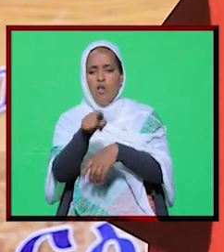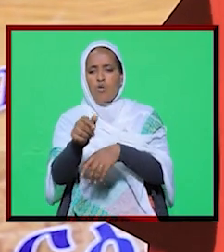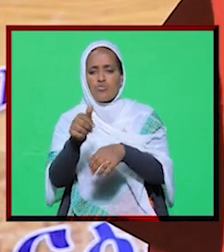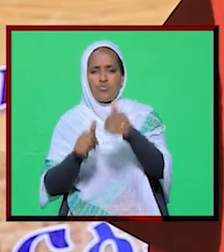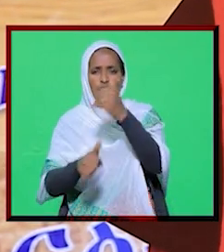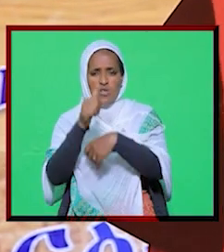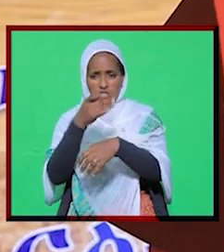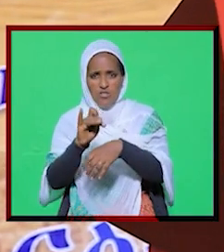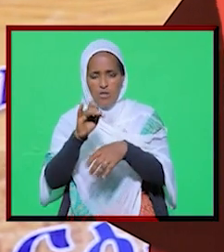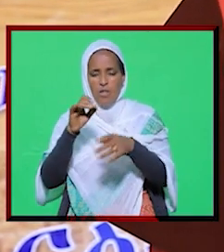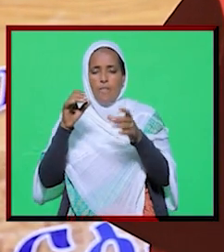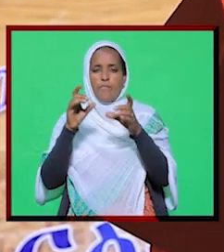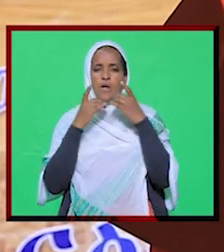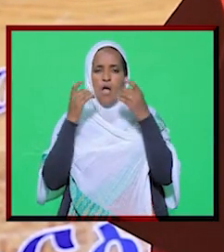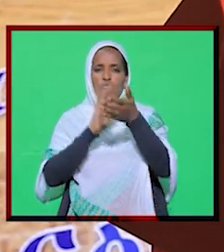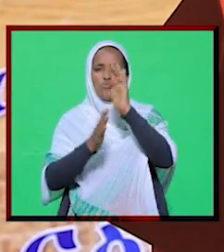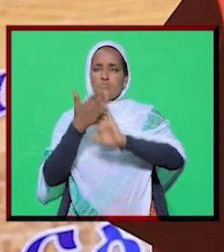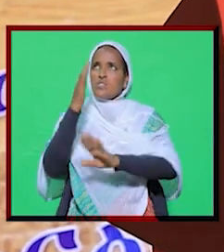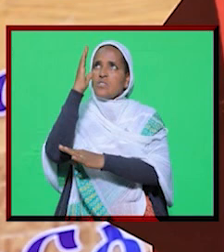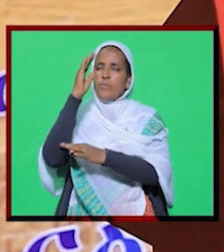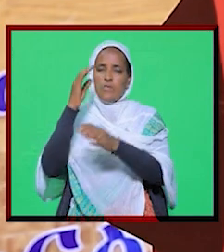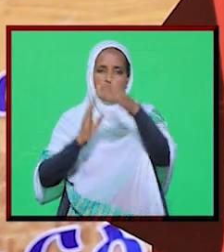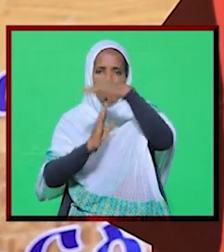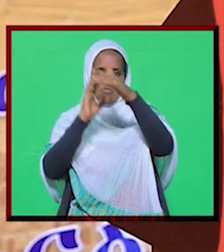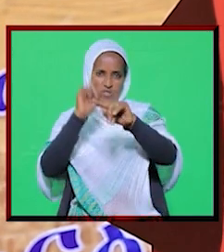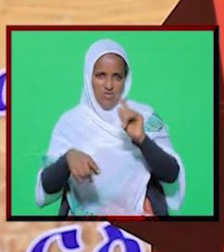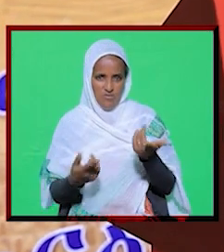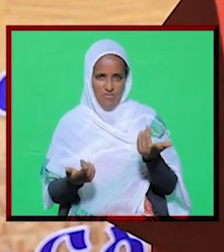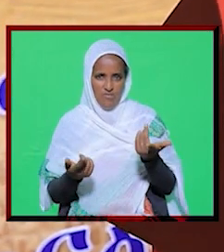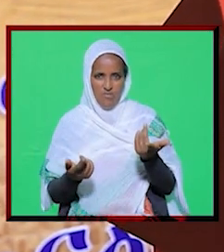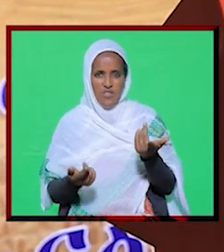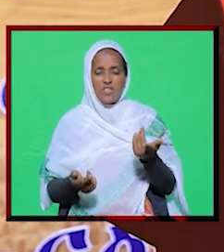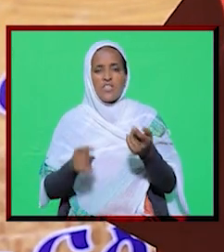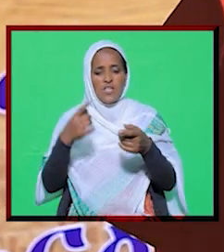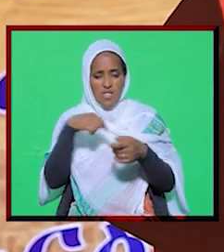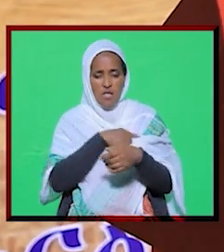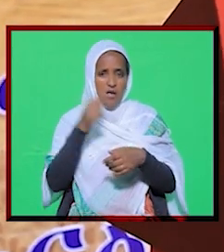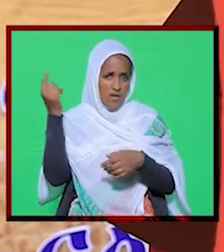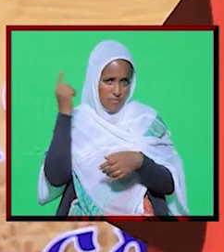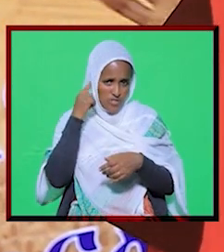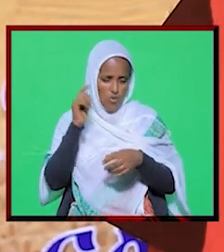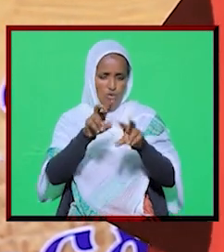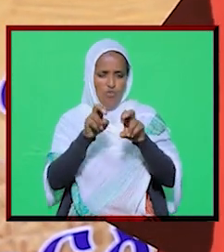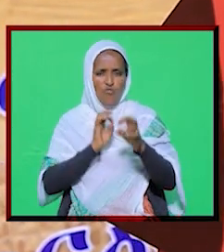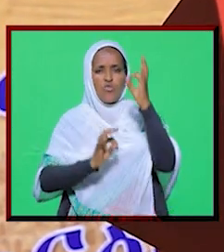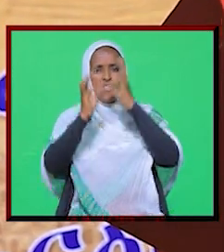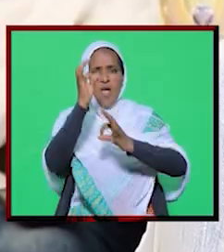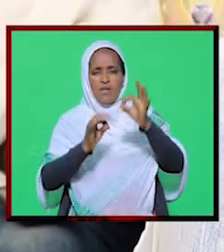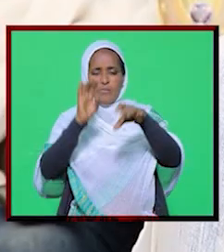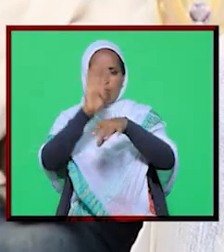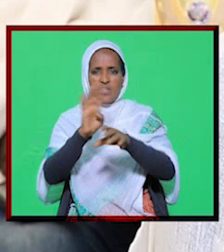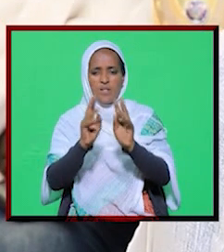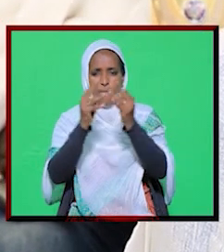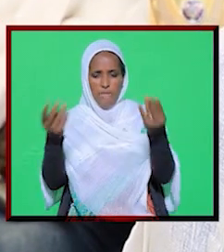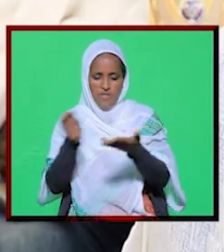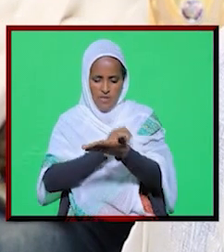እንጂ በካህኑ አድሮ ስርየት የሚሰጠውን እግዚአብሔር ሊያስቆም አይችልም። ከምን ሰማው የከፋ ታሪኮች በቤተክርስቲያን